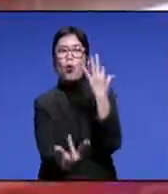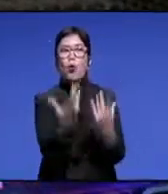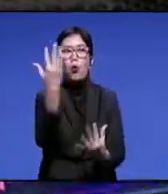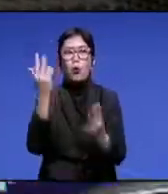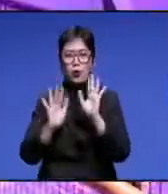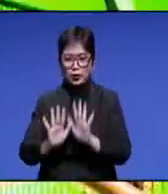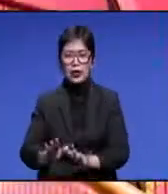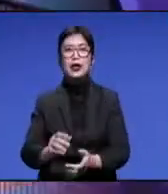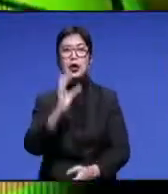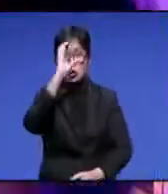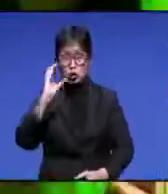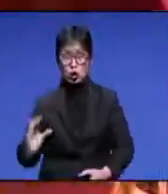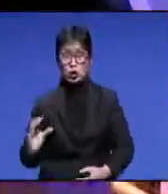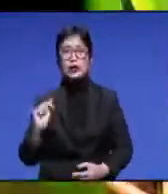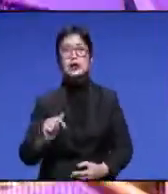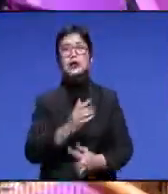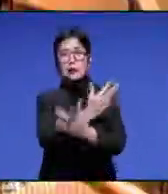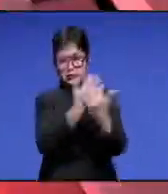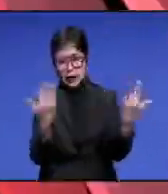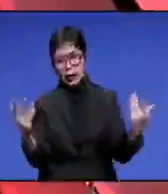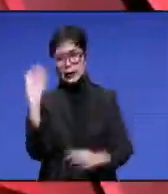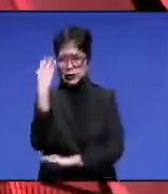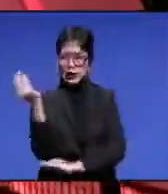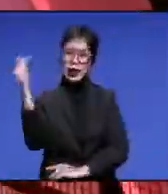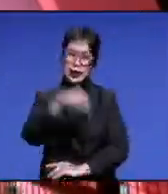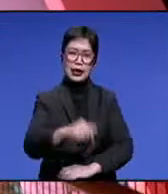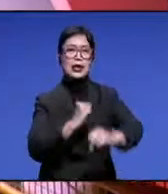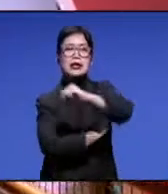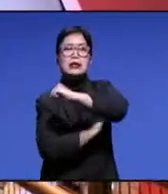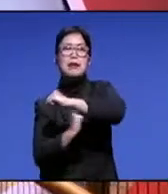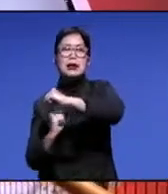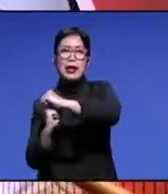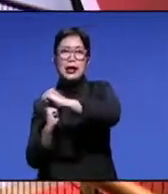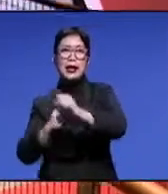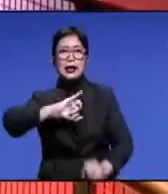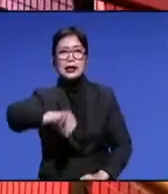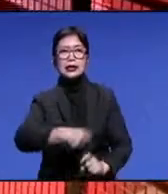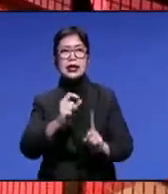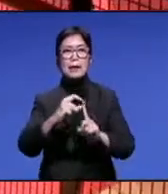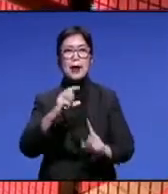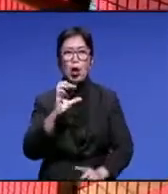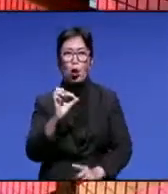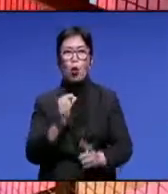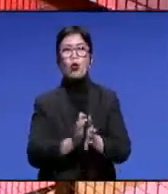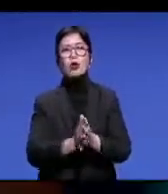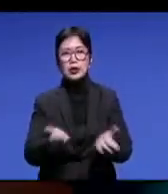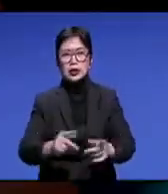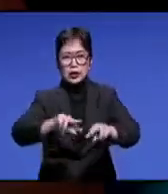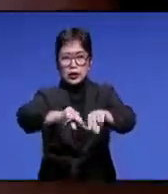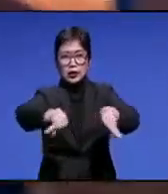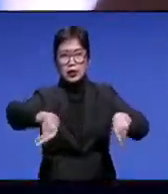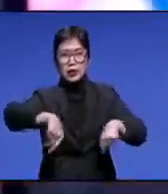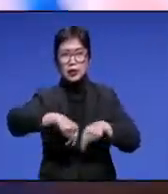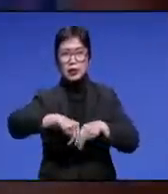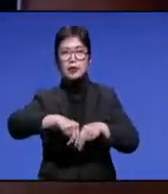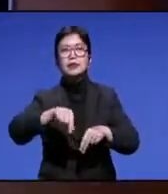Sejak sore hari, ratusan masyarakat Jakarta berdatangan ke 3 JPO Sudirman. Salah satunya yang dibangun di areal Gelora Bung Karno.